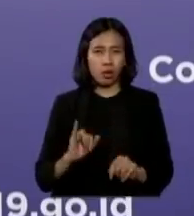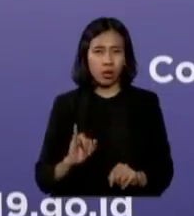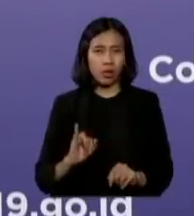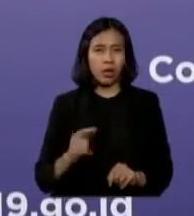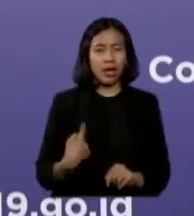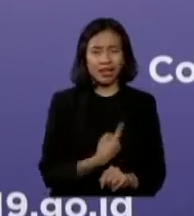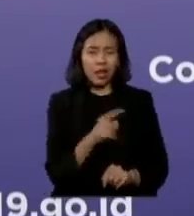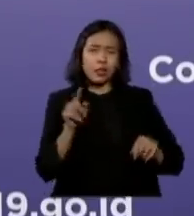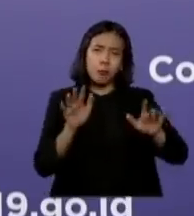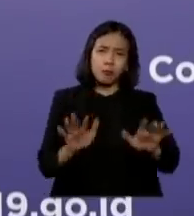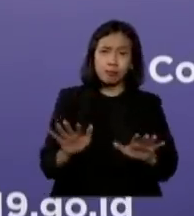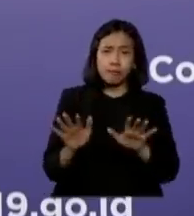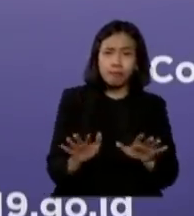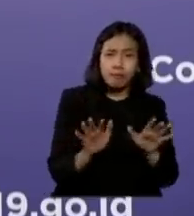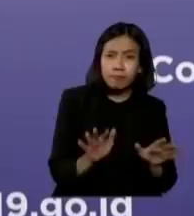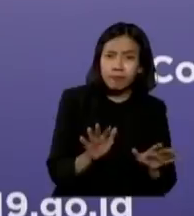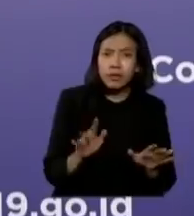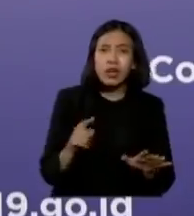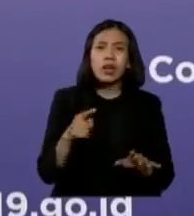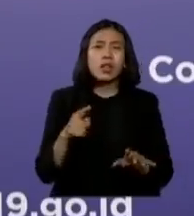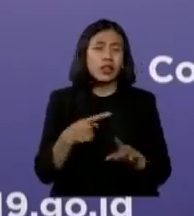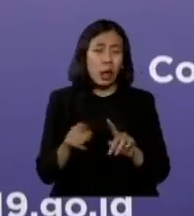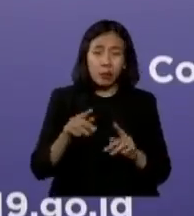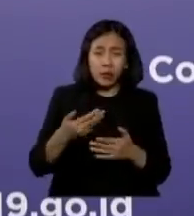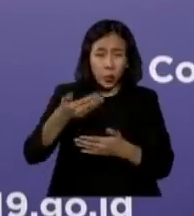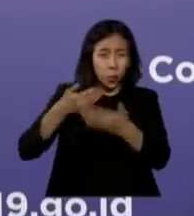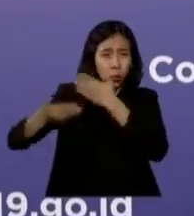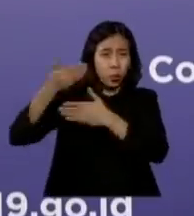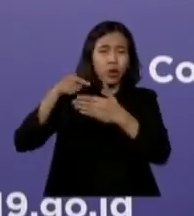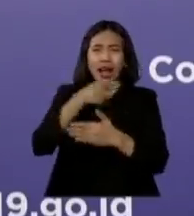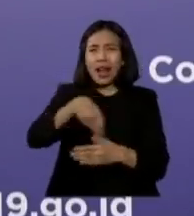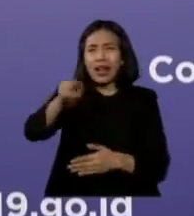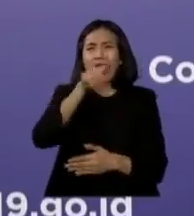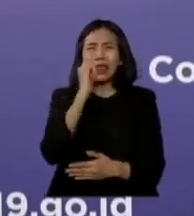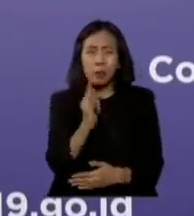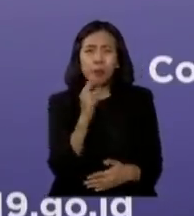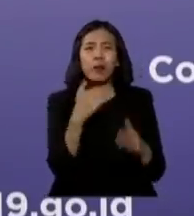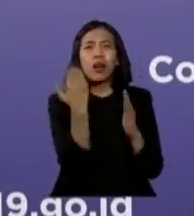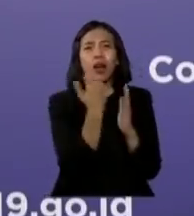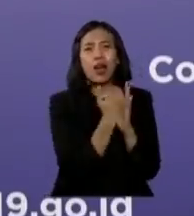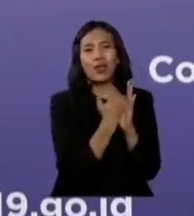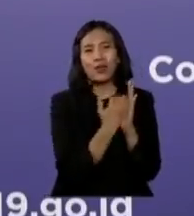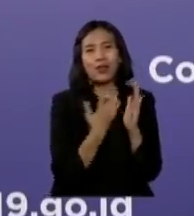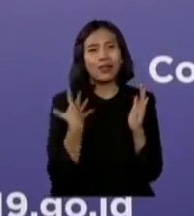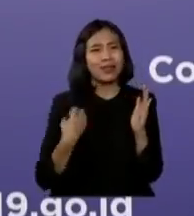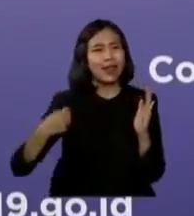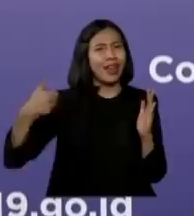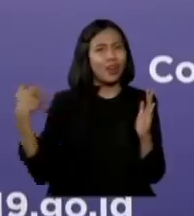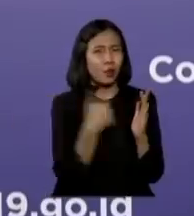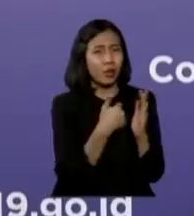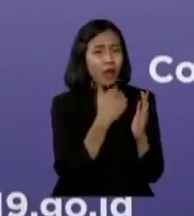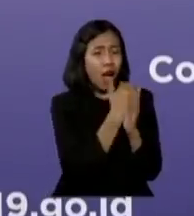lakukan dibalik itu semua kepatuhan terhadap pelaksanaan protokol kesehatan